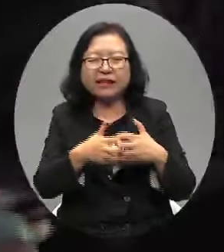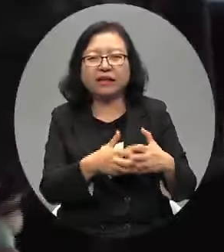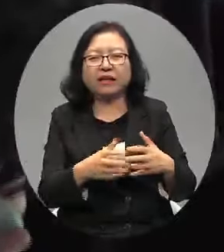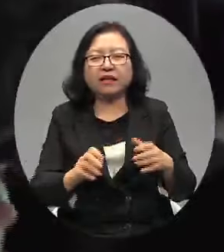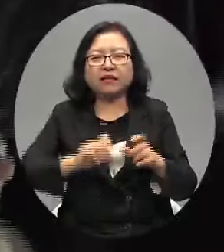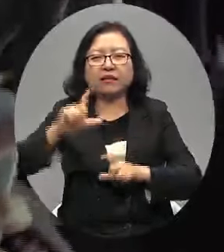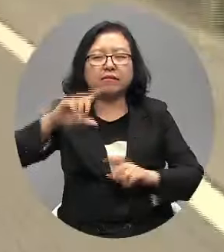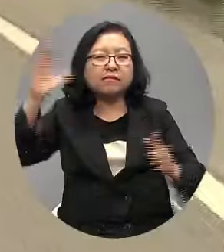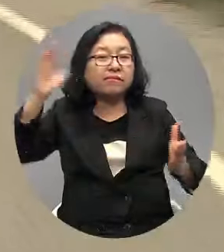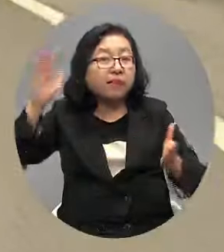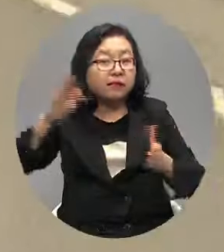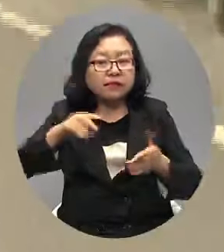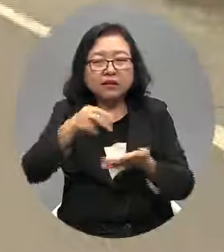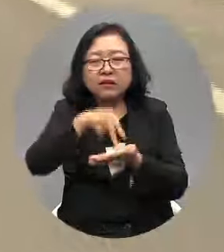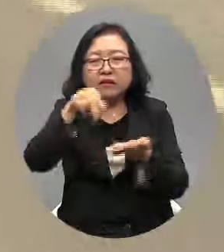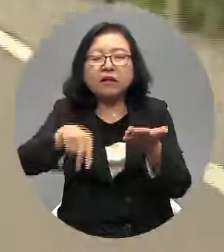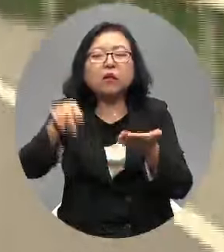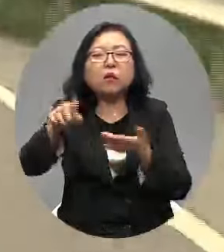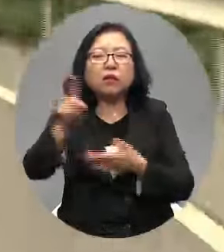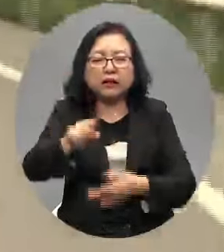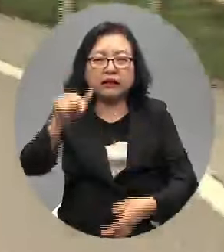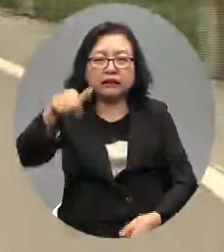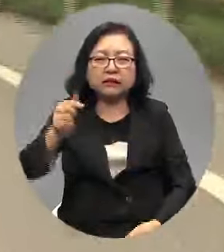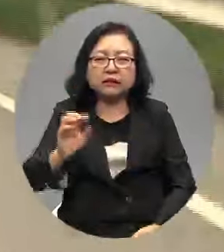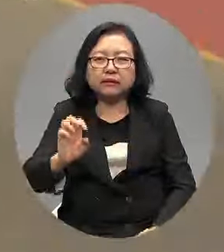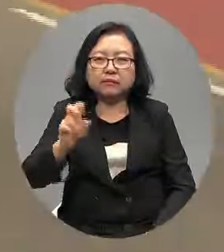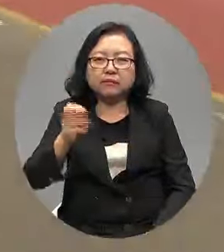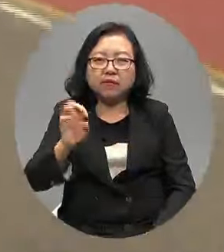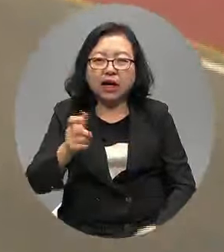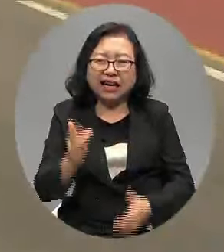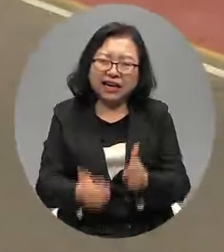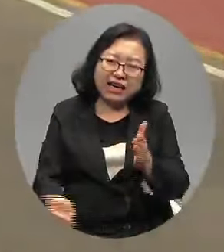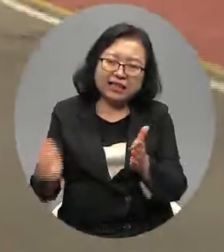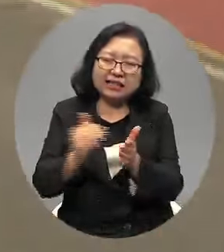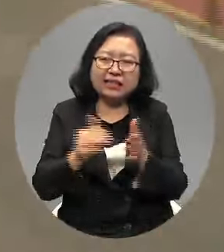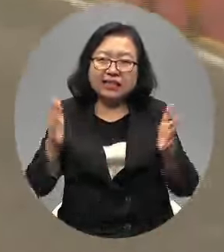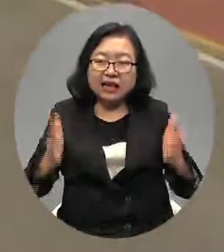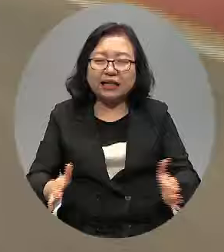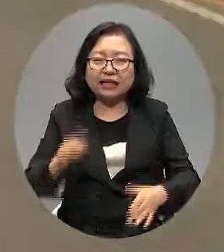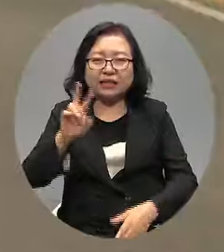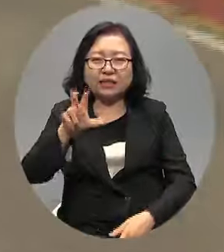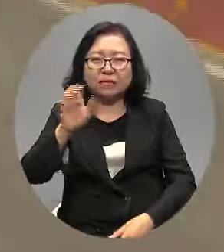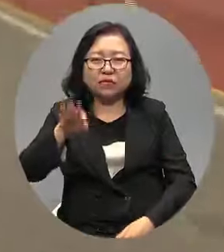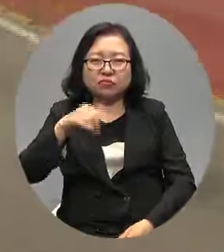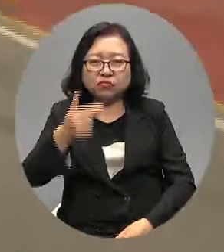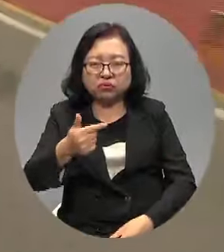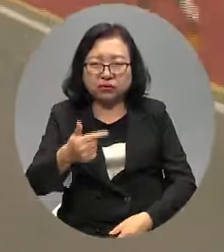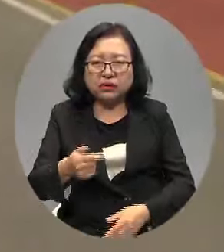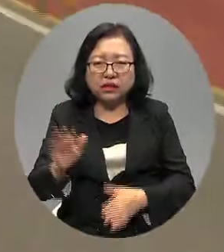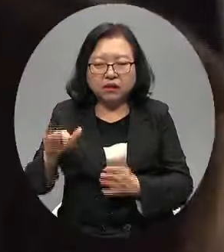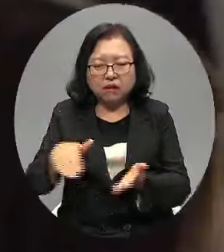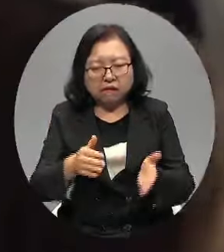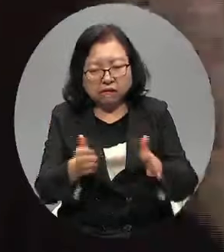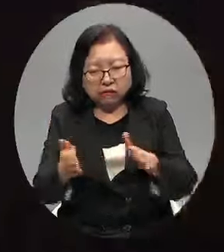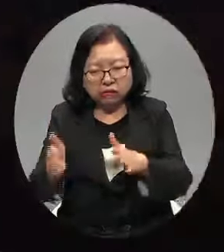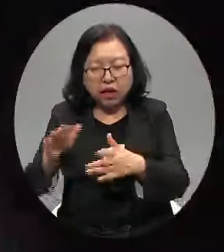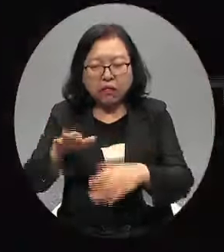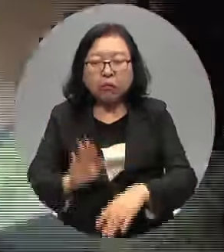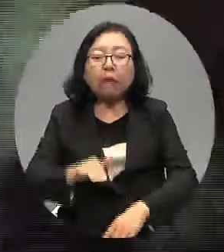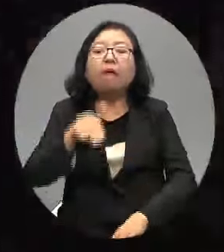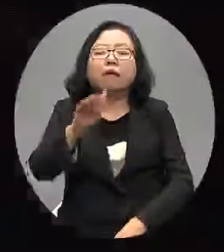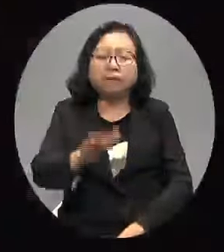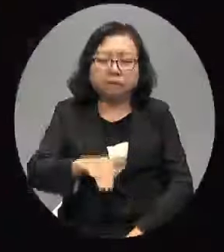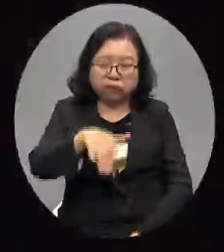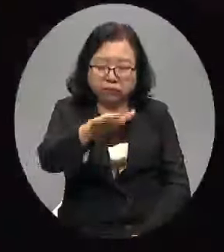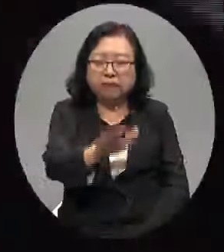대부분 학생이 하차하는 음성 금황 지역까지는 25분. 구불구불한 시골길에 과속 방지턱이 계속 나옵니다.